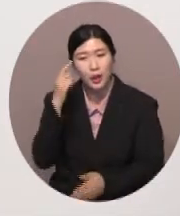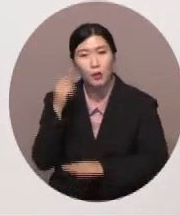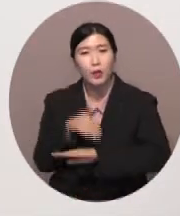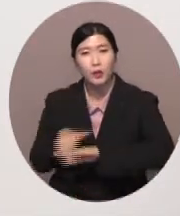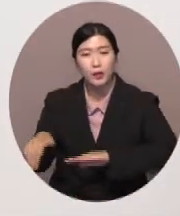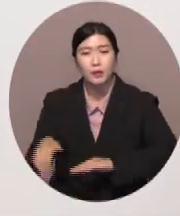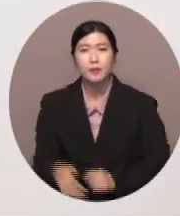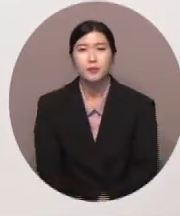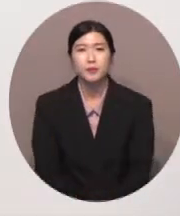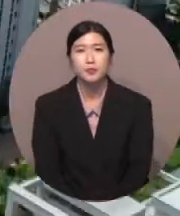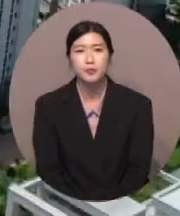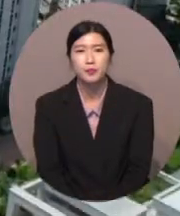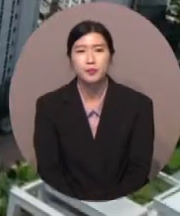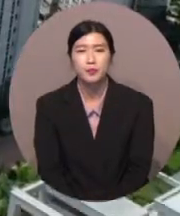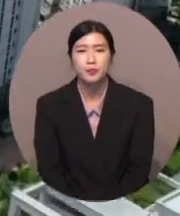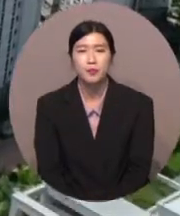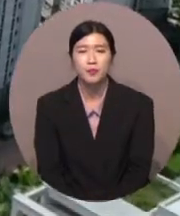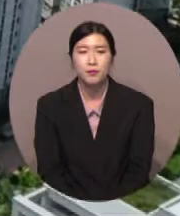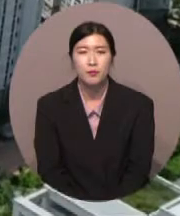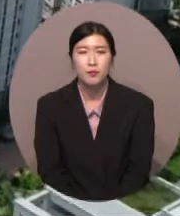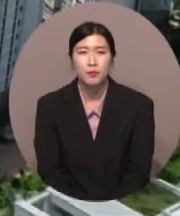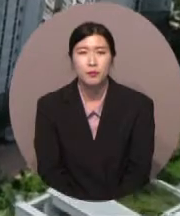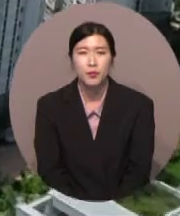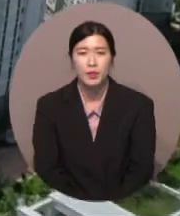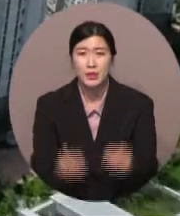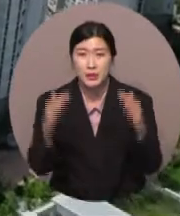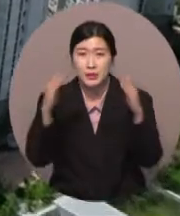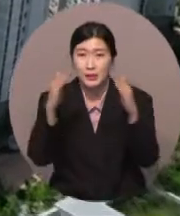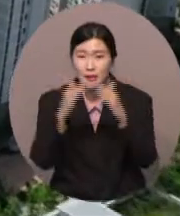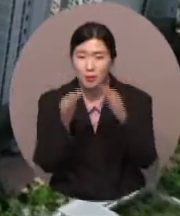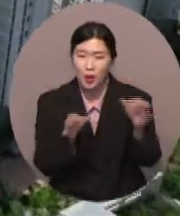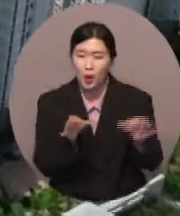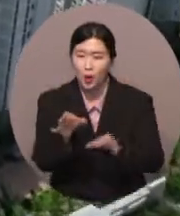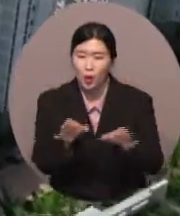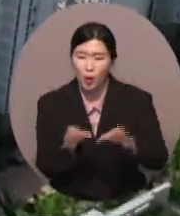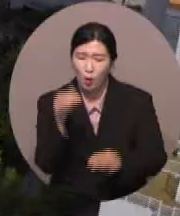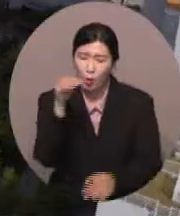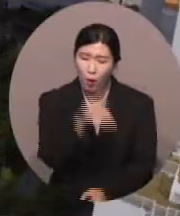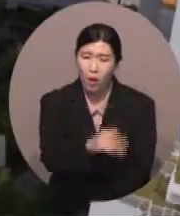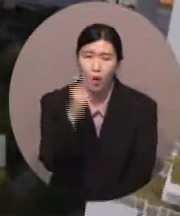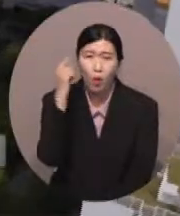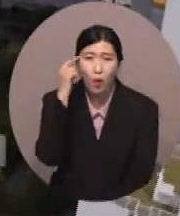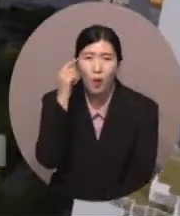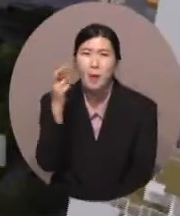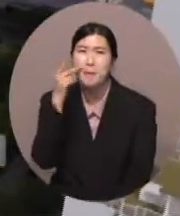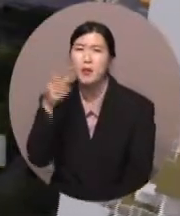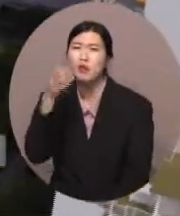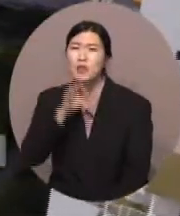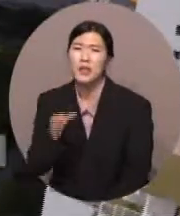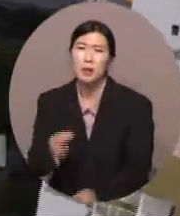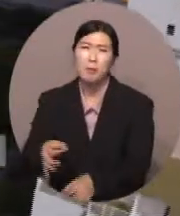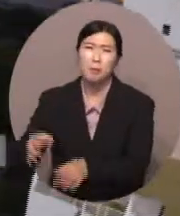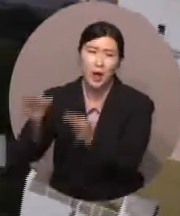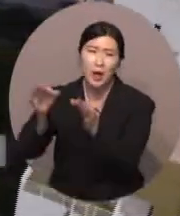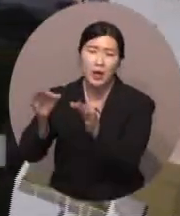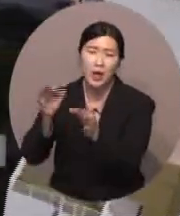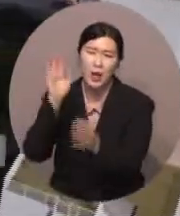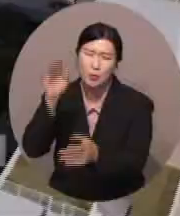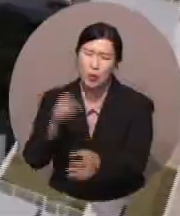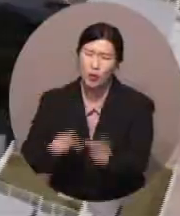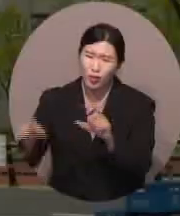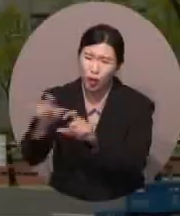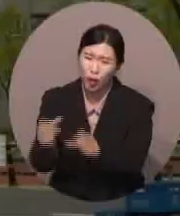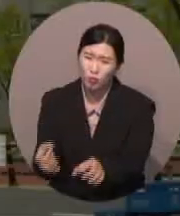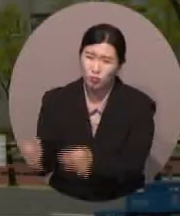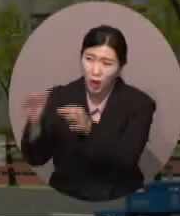드리고 있고 건의를 하고 있죠. 한편 부동산 경기 위축의 주요 원인으로 꼽히는 미국발 금리 인상이 몇 차례 더 있을 것으로 예고돼